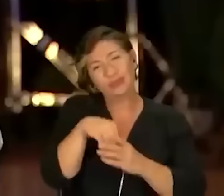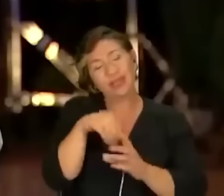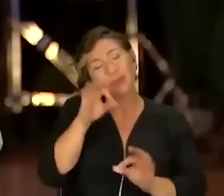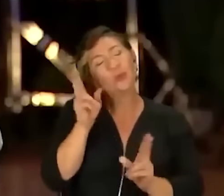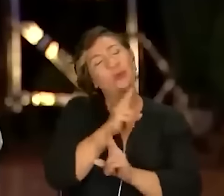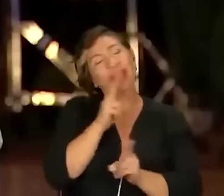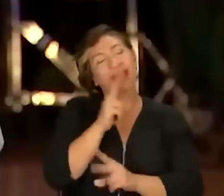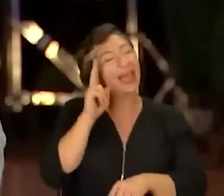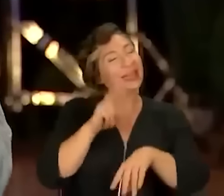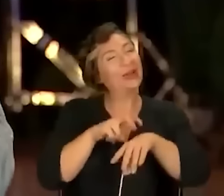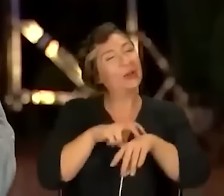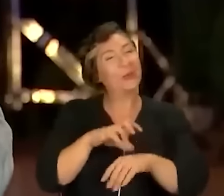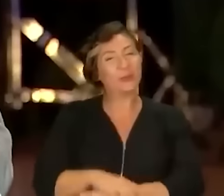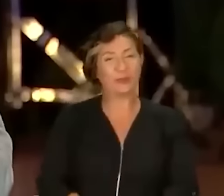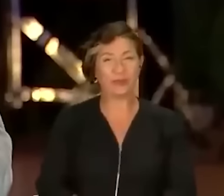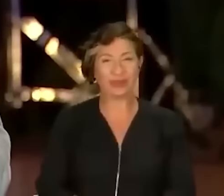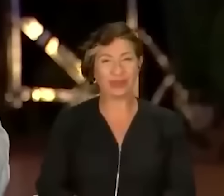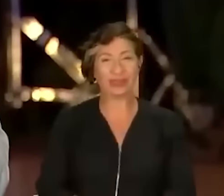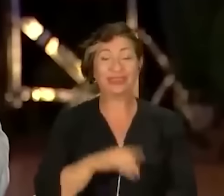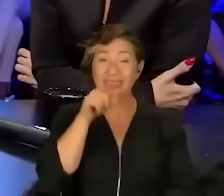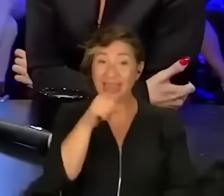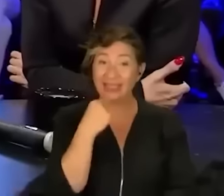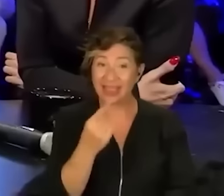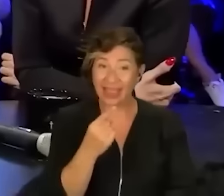onları hep gülümseyerek hatırlıyorum gidenlere. Sen diye hitap